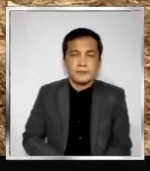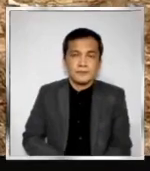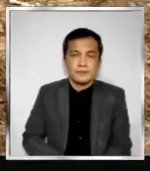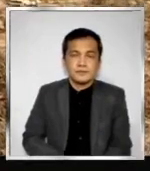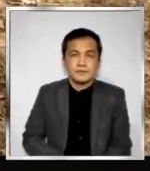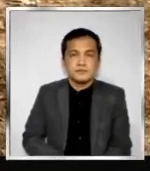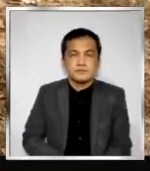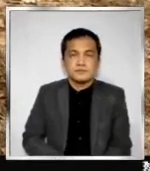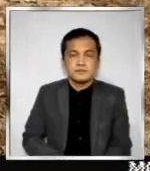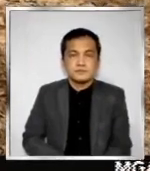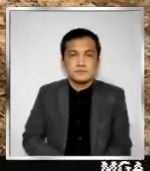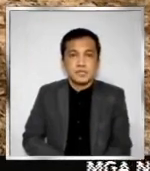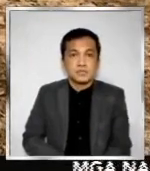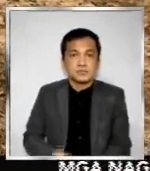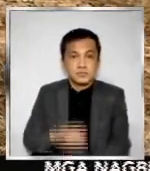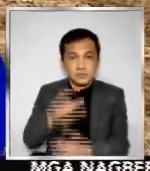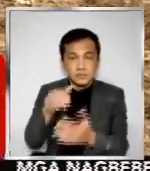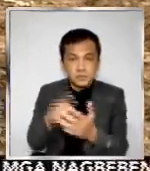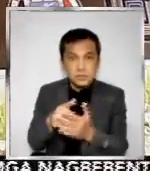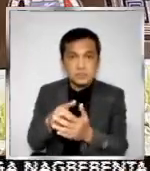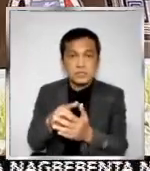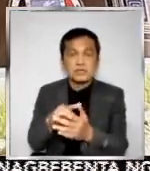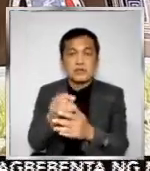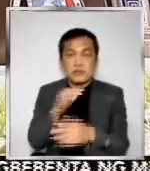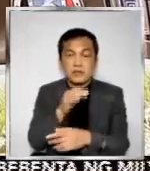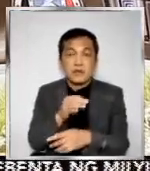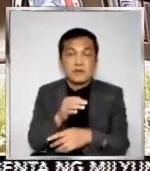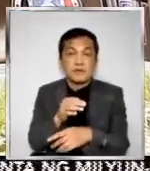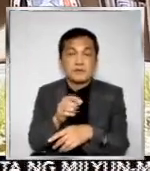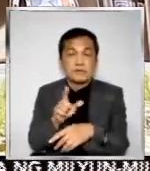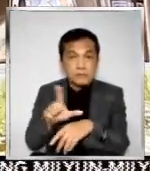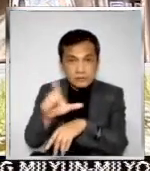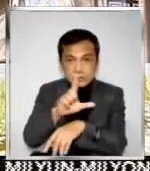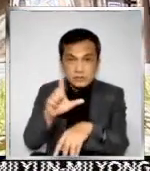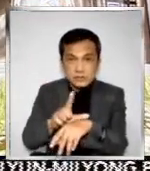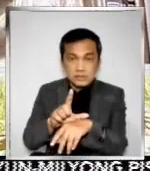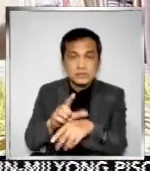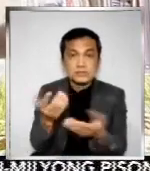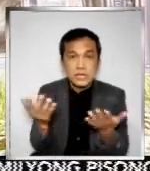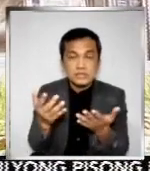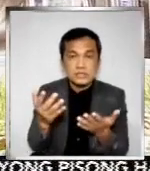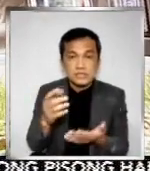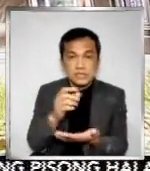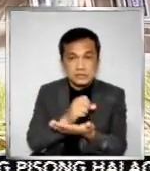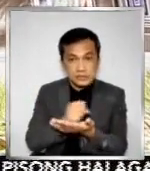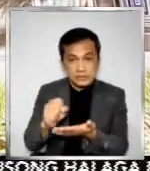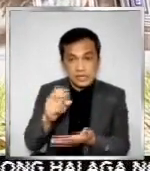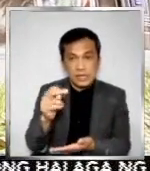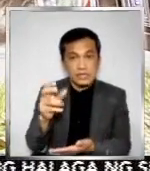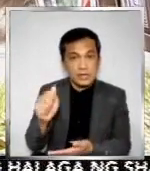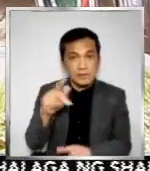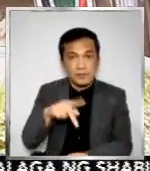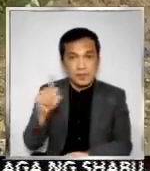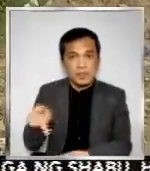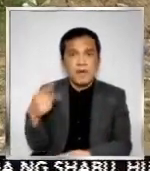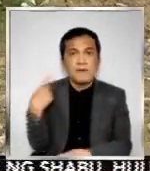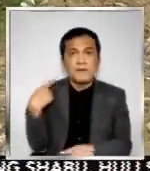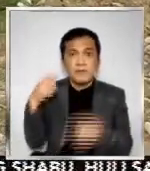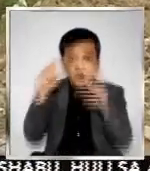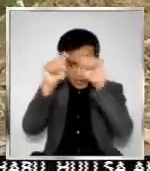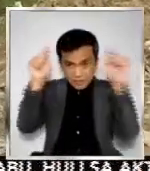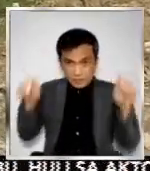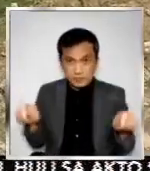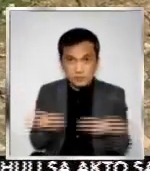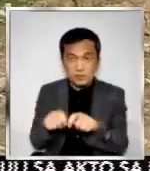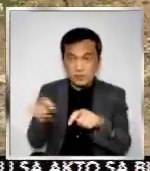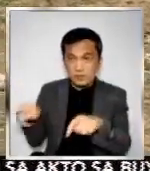Sa gitna ng bukid sa Santa Ana, Pampanga, may tarpaulin na nagsasabing sa lugar na ito itatayo ang isang eco park. Pero